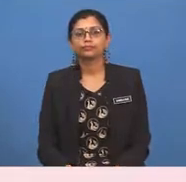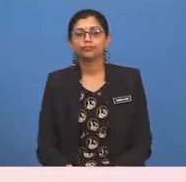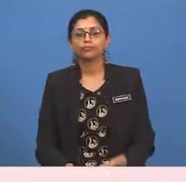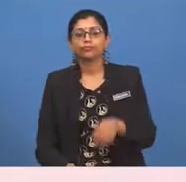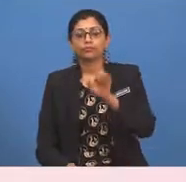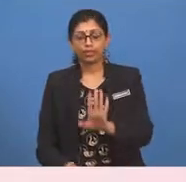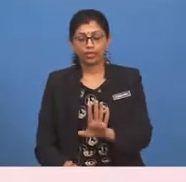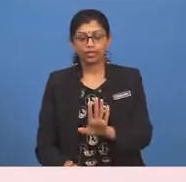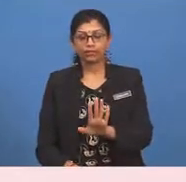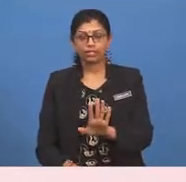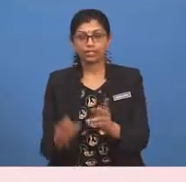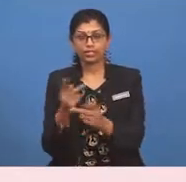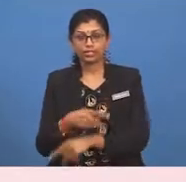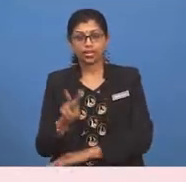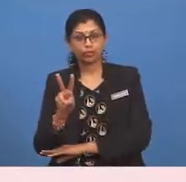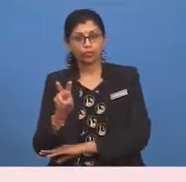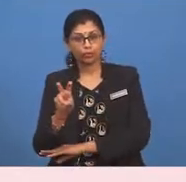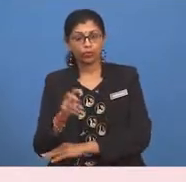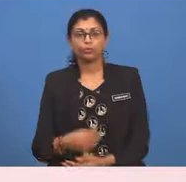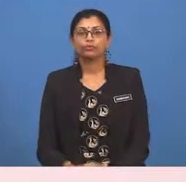darabkan dengan 20